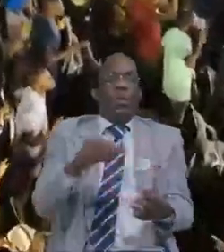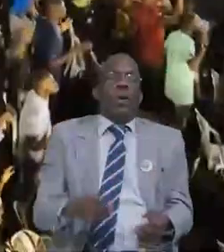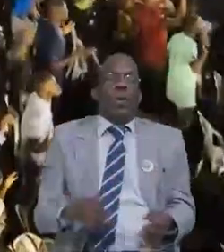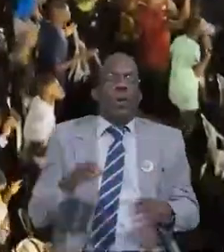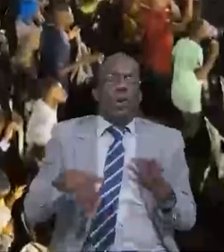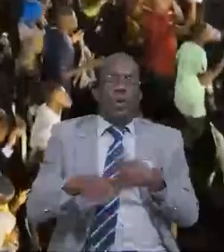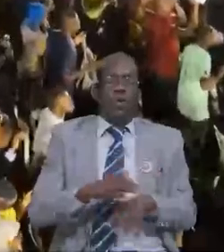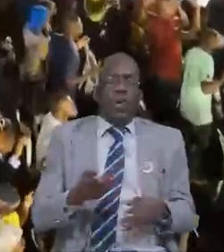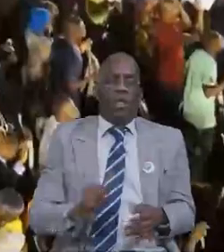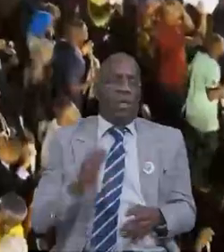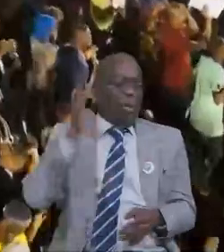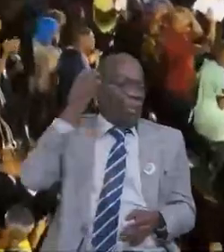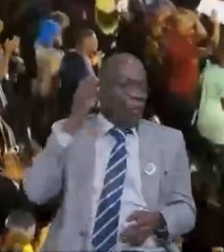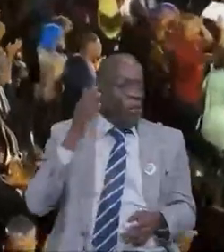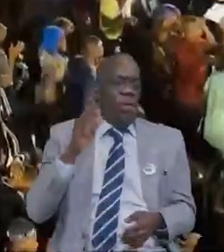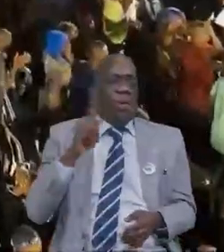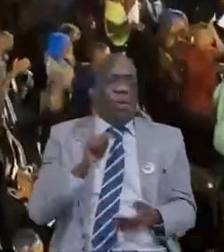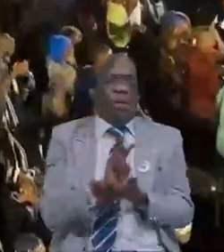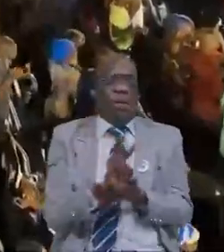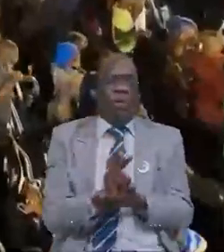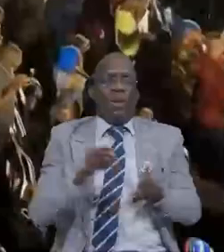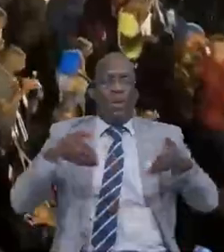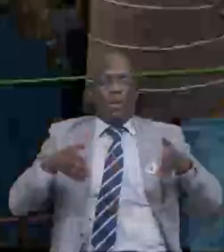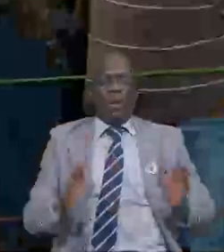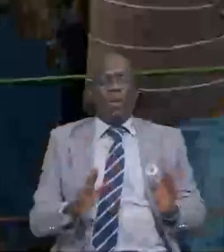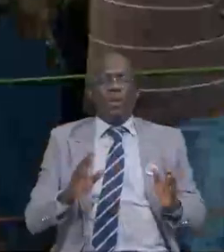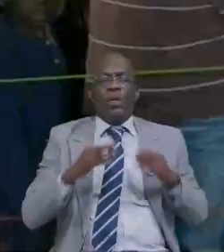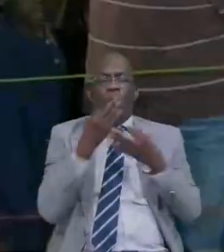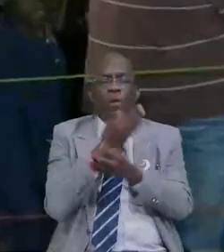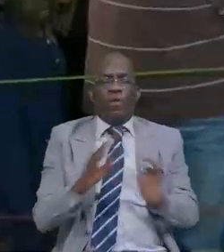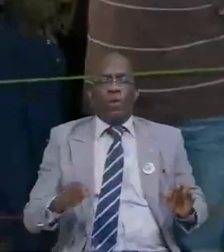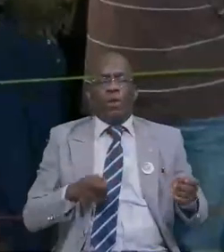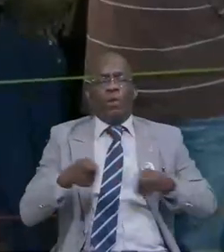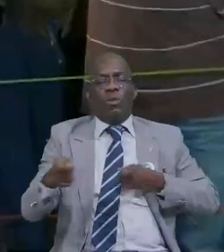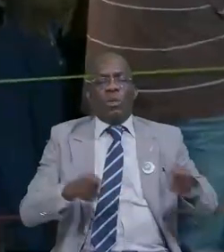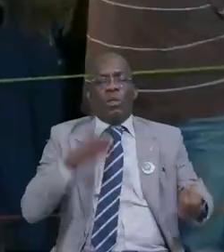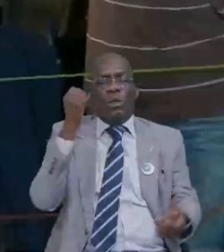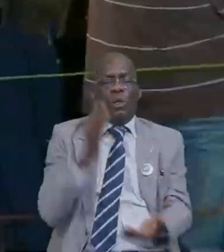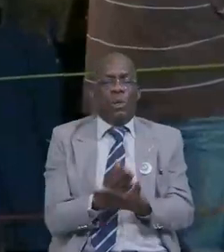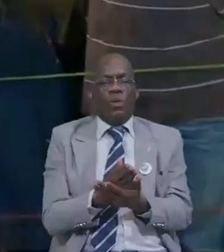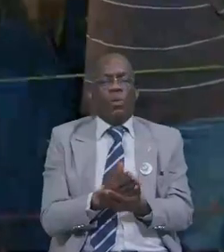partout à la radio, à la télévision, que la libération règne.